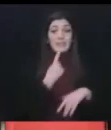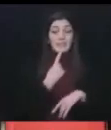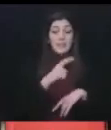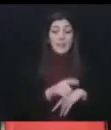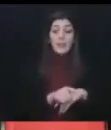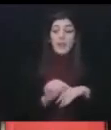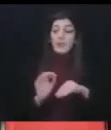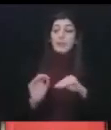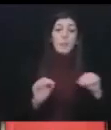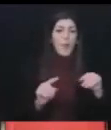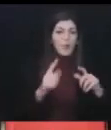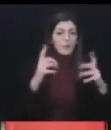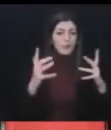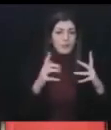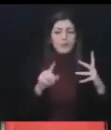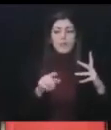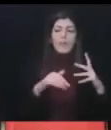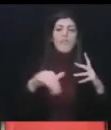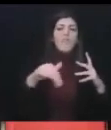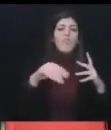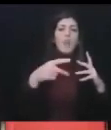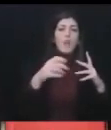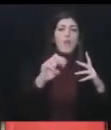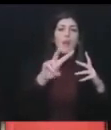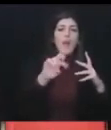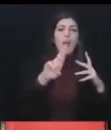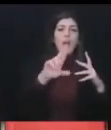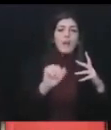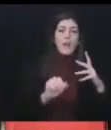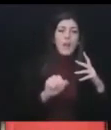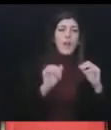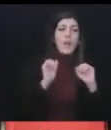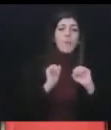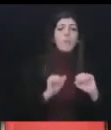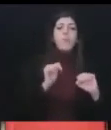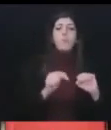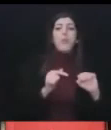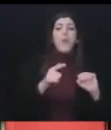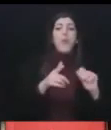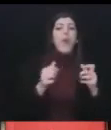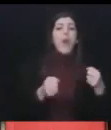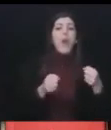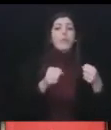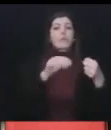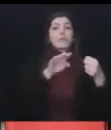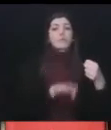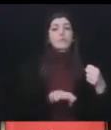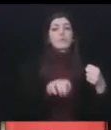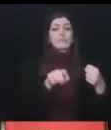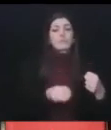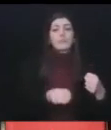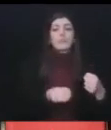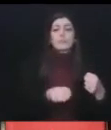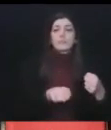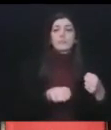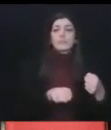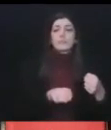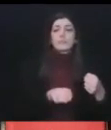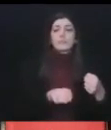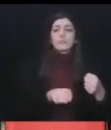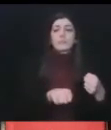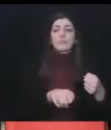ai depositi, ad esempio quello di Via Novara, possano lasciare l'auto in prossimità